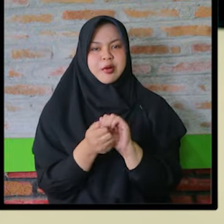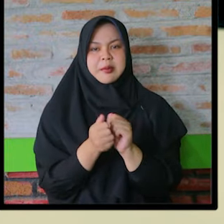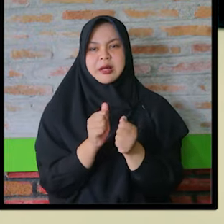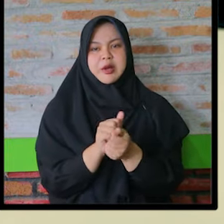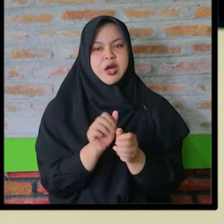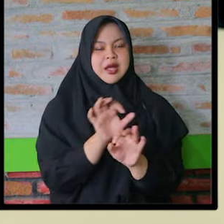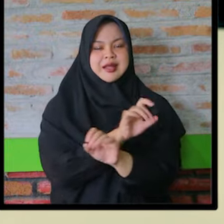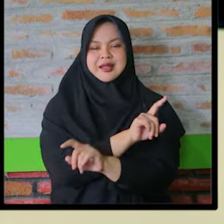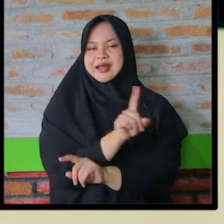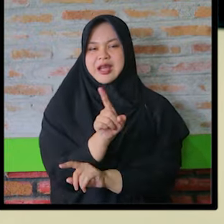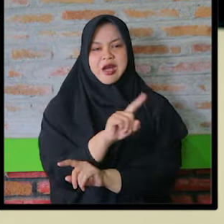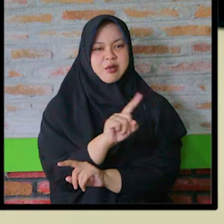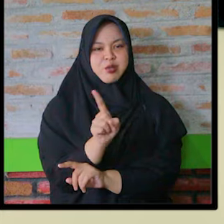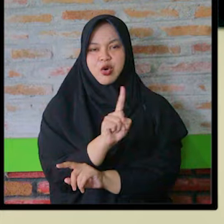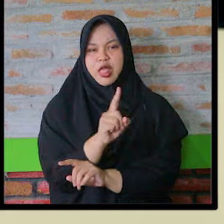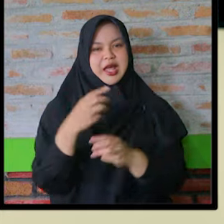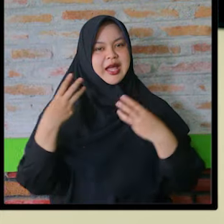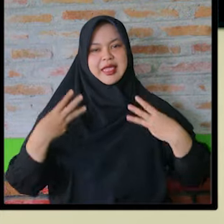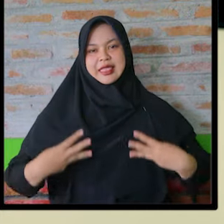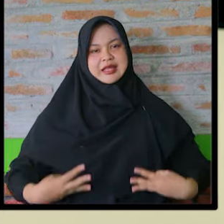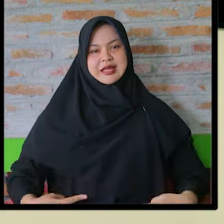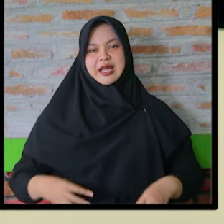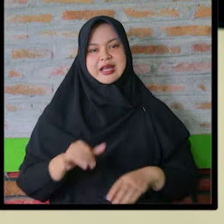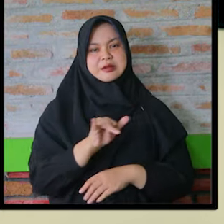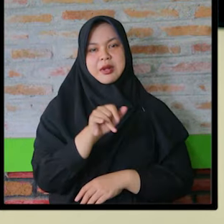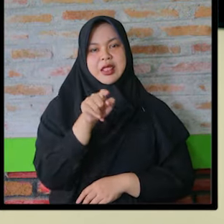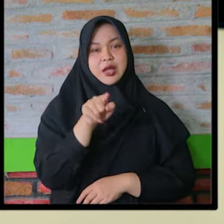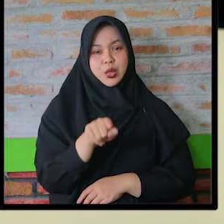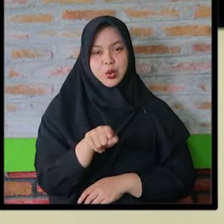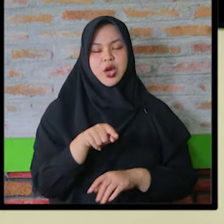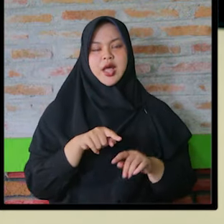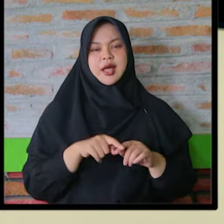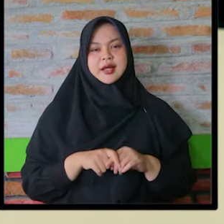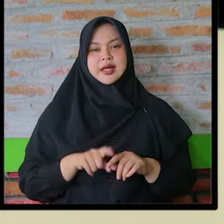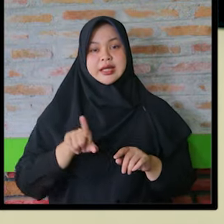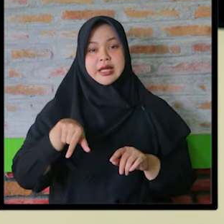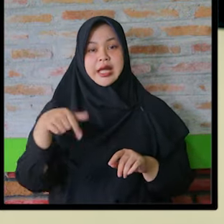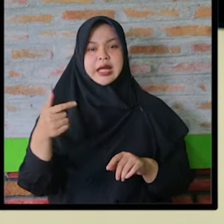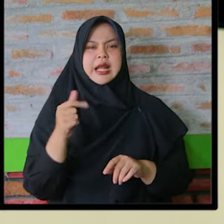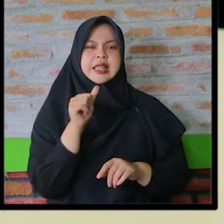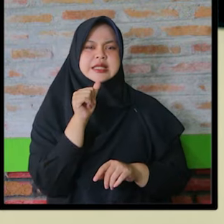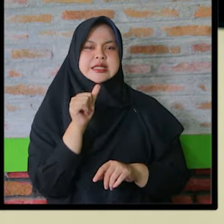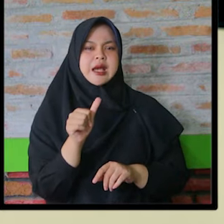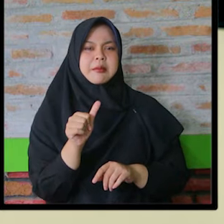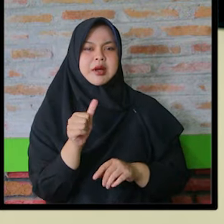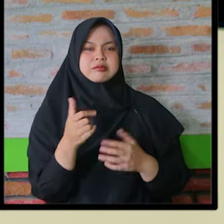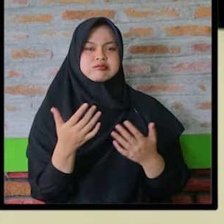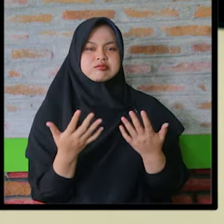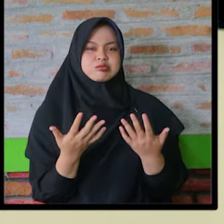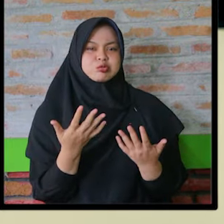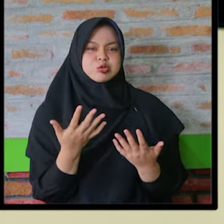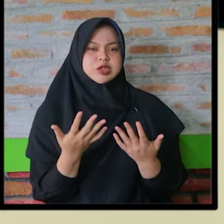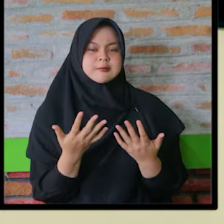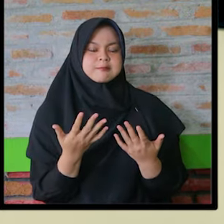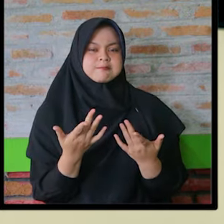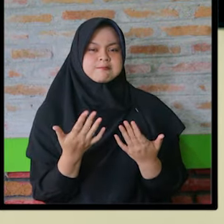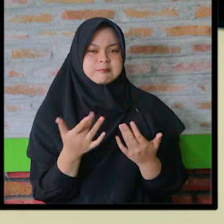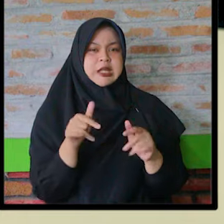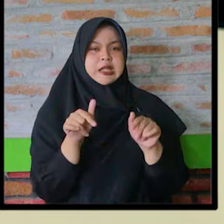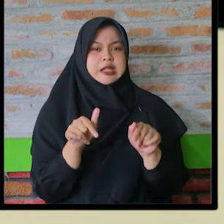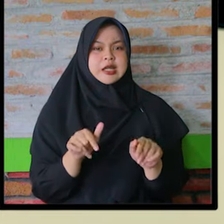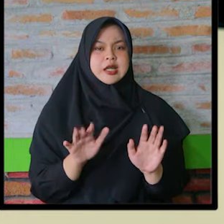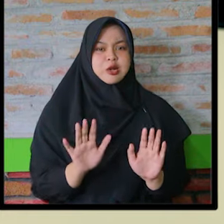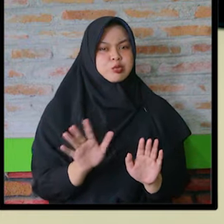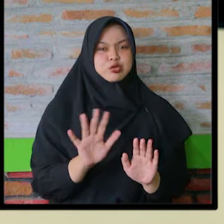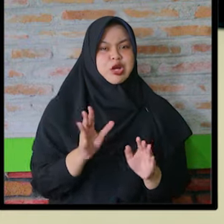kan tidak boleh kan etiknya kan begitu betul nah sehingga nanti siapa yang apa namanya ini kan